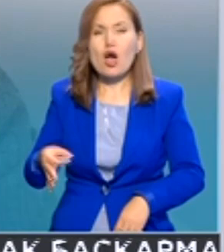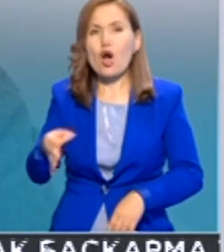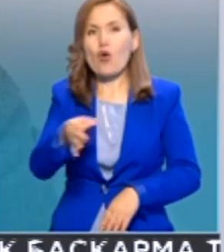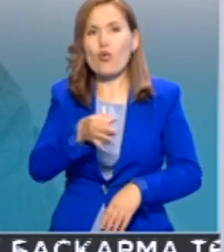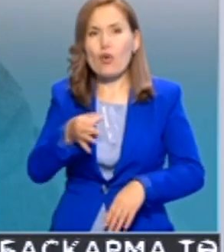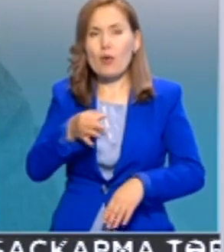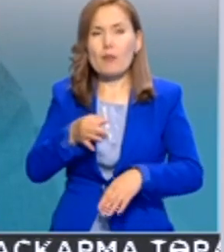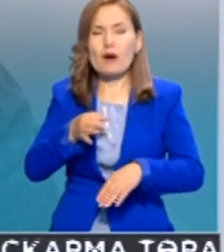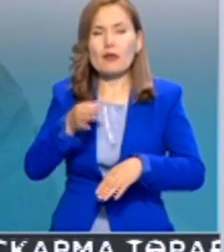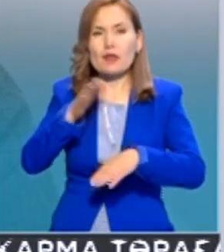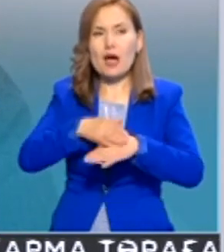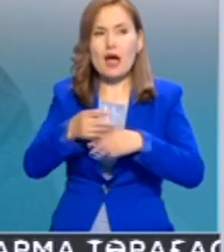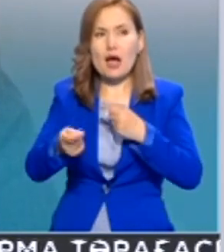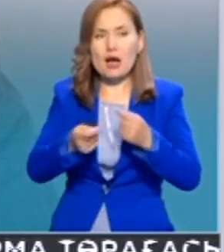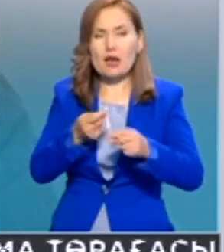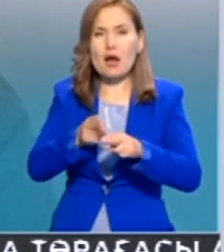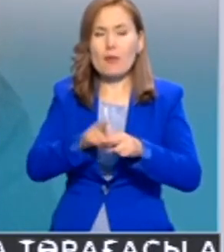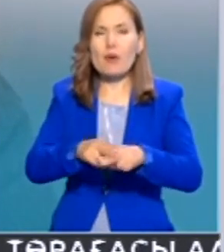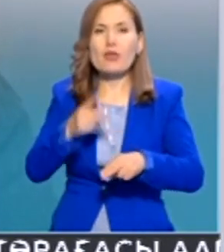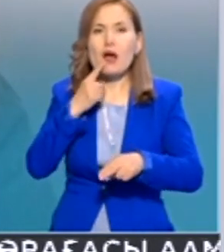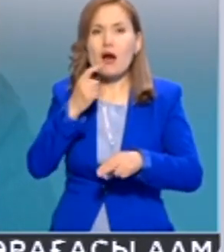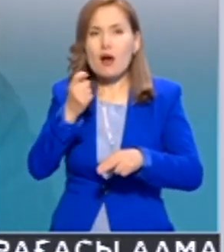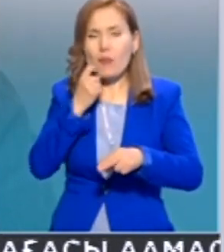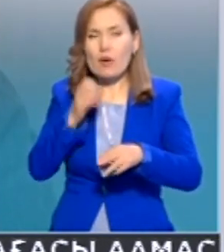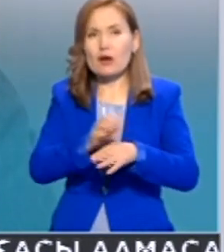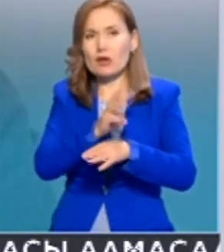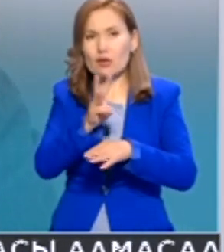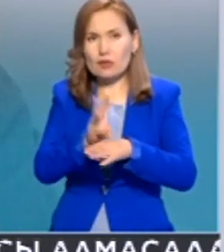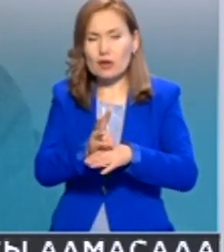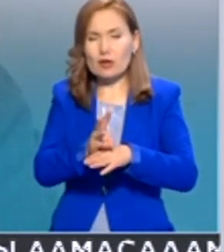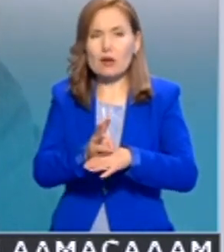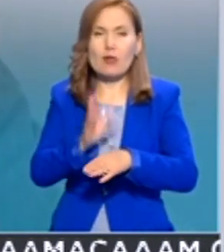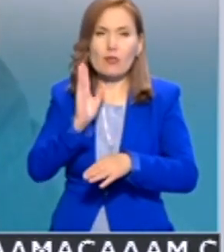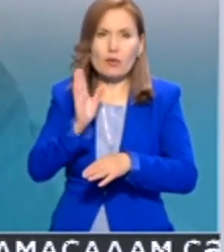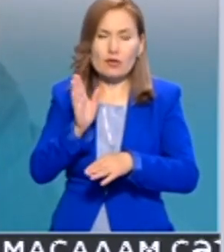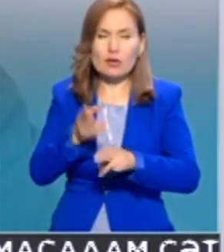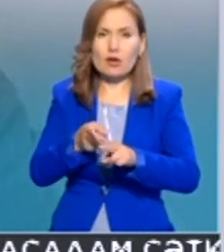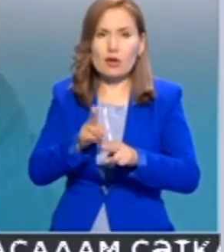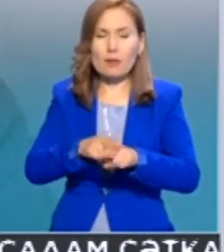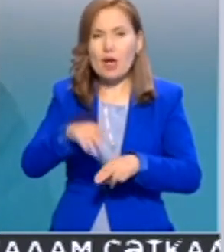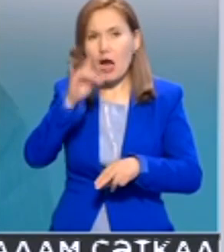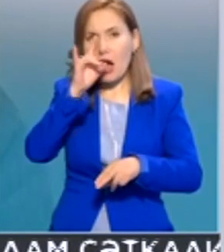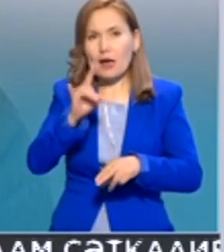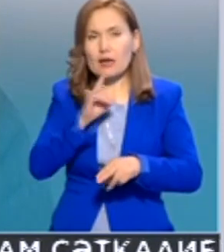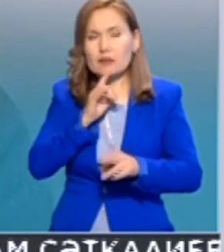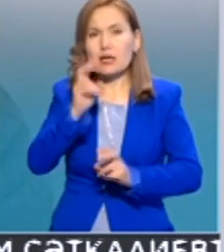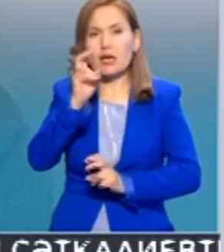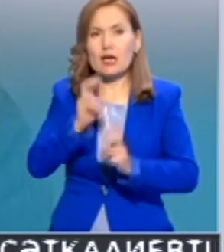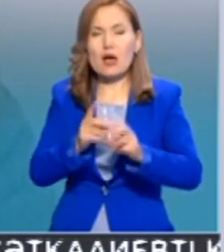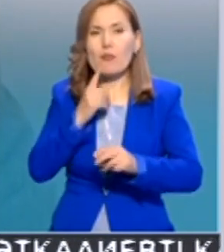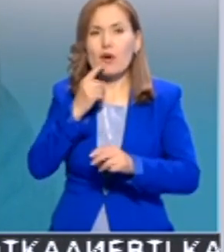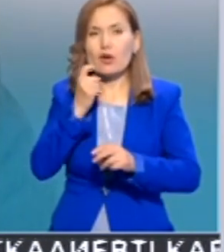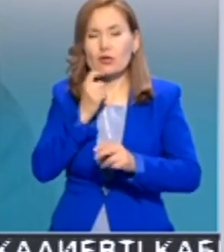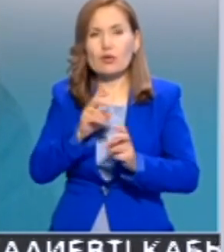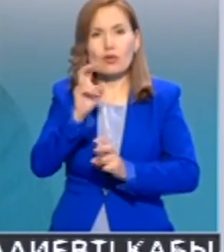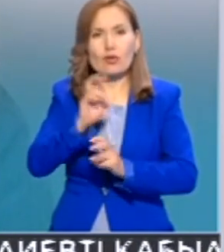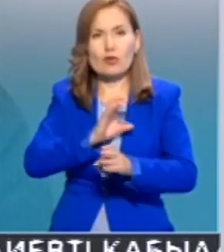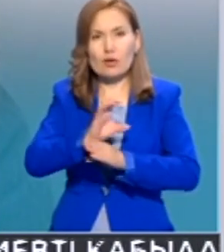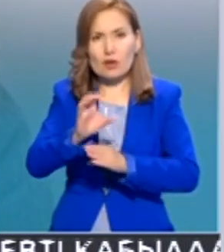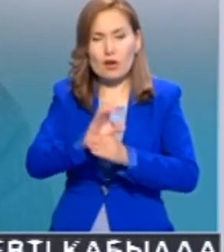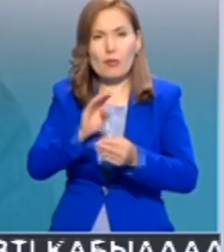әкімдіктеріне жеткізілетін қантты жедел қабылдау мен таратуды қамтамасыз ету ұсынылды. Отандық зауыттарда қант өндірісі тоқтамайды,